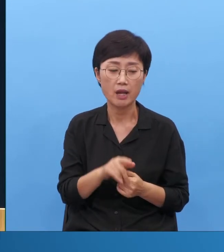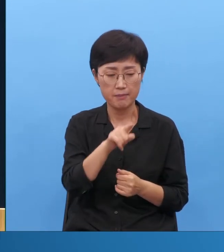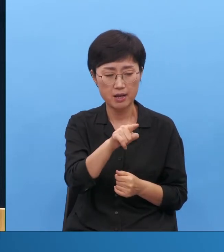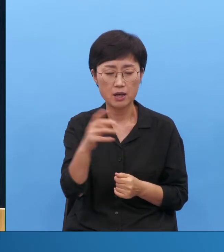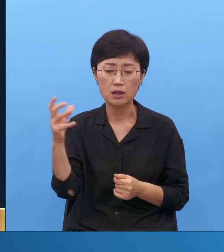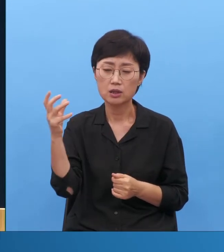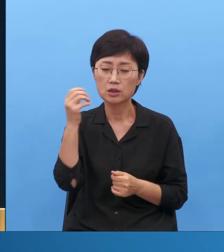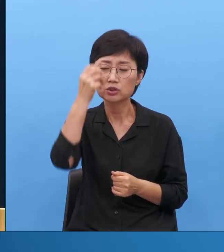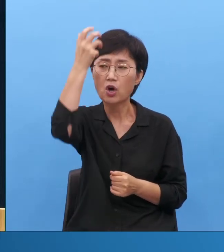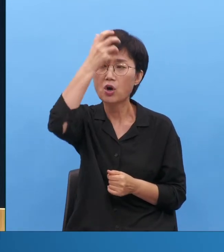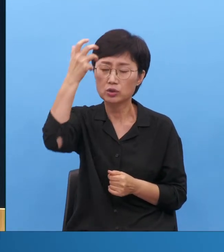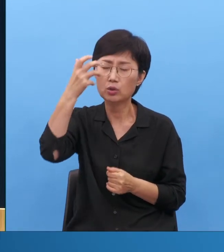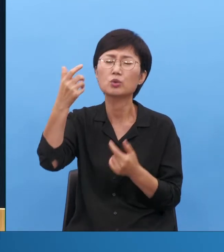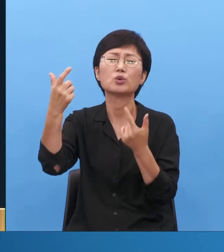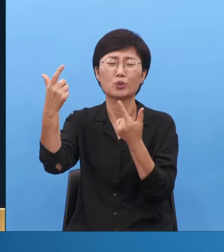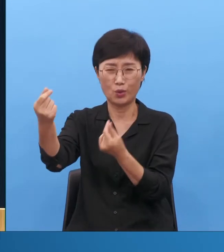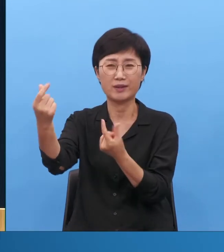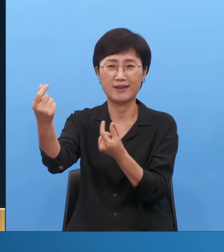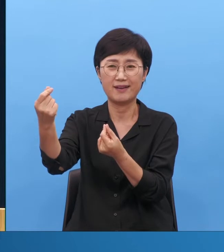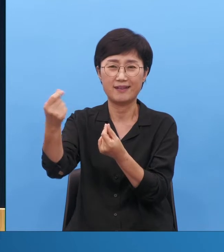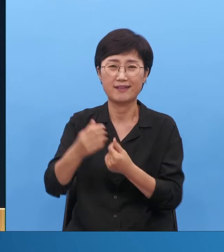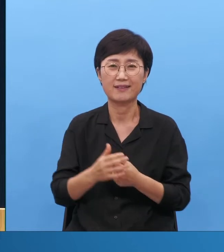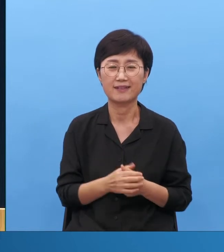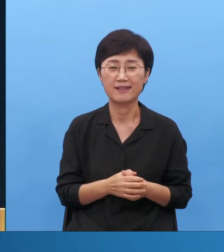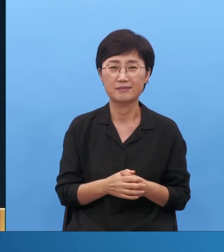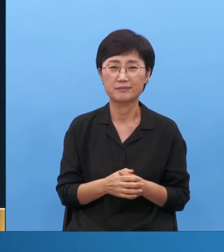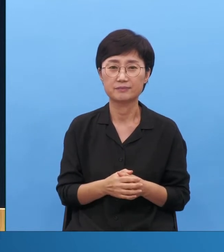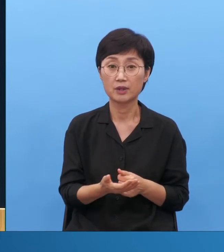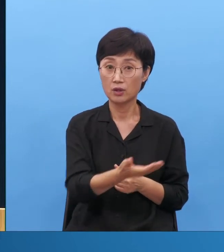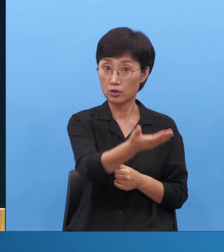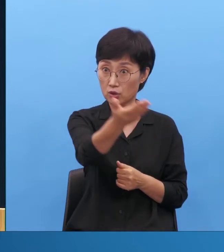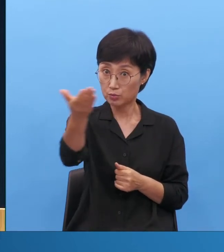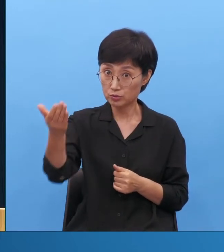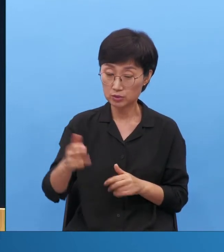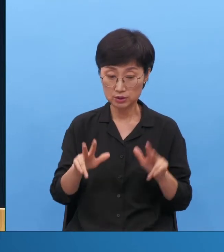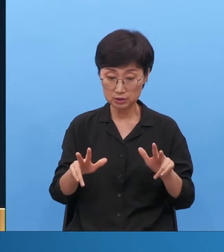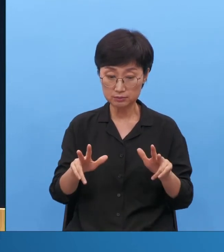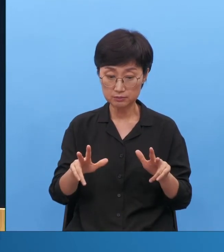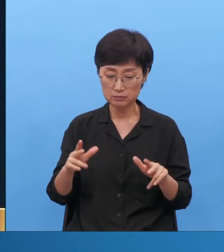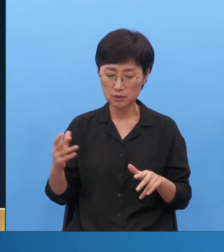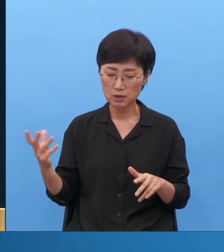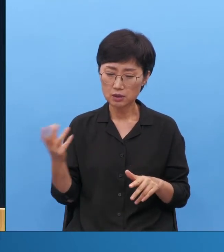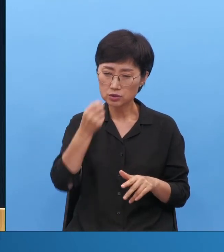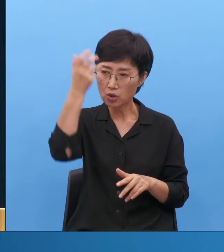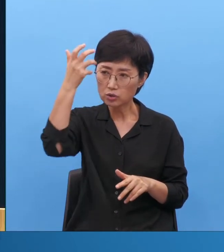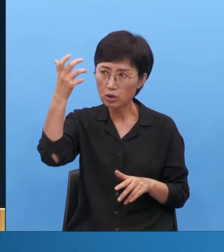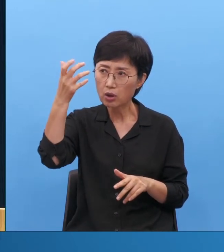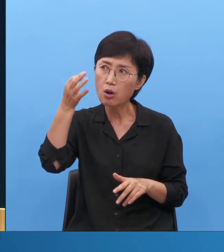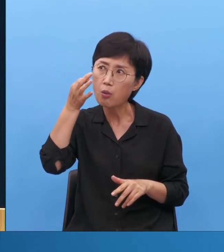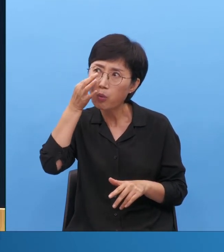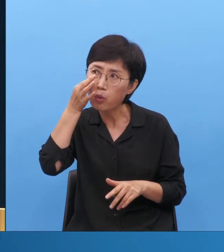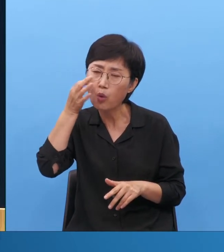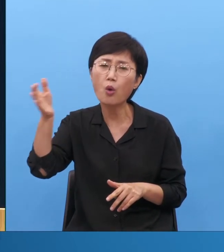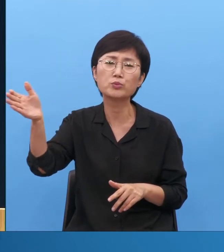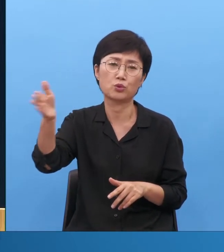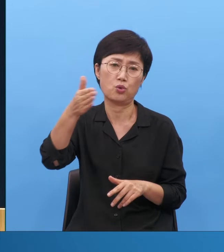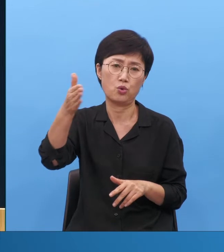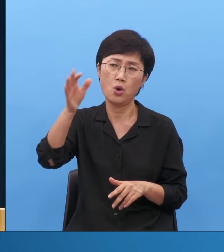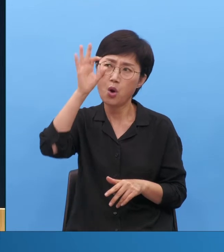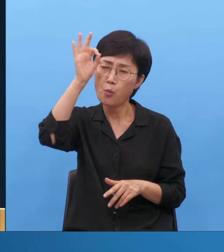역사를 설명했어요. So it is so with the working of the Holy Spirit. 여러분이 누리는 축복이 이겁니다. 성령의 역사 눈에 안 보이지만 여러분의